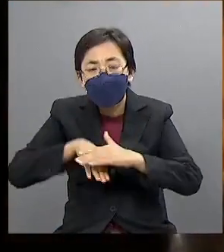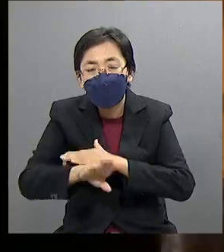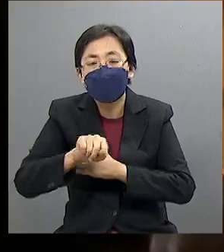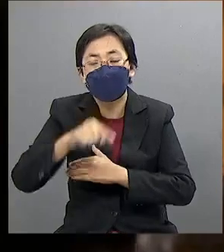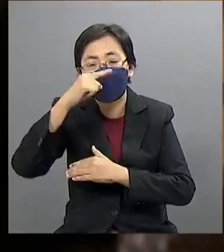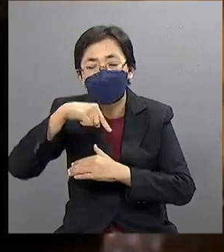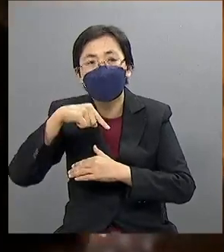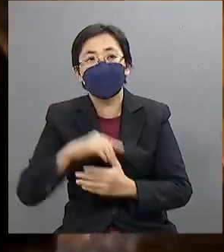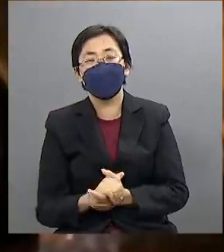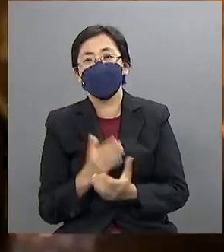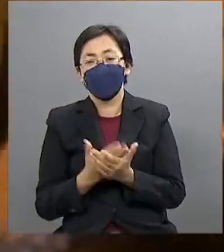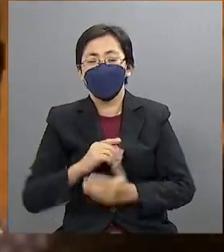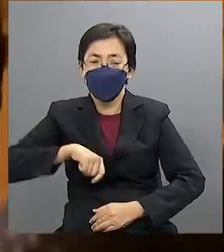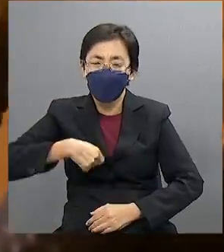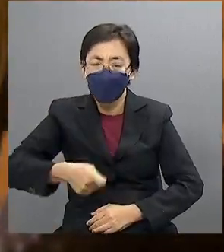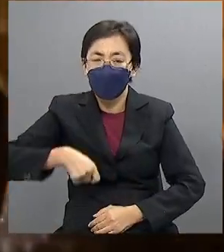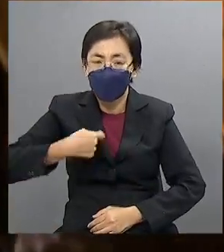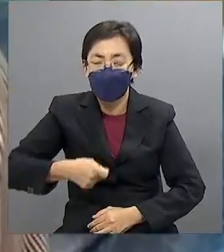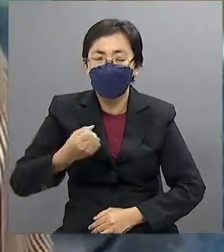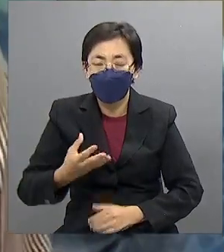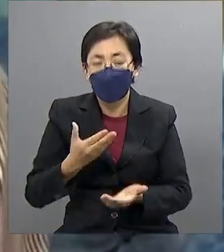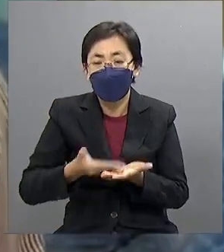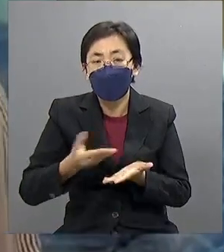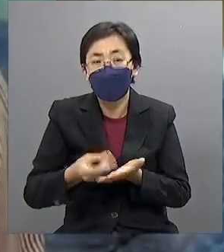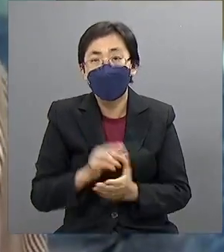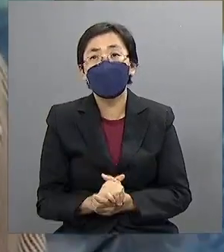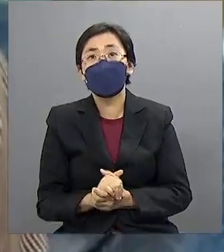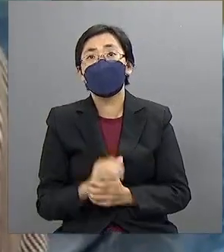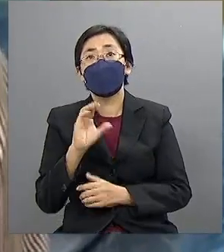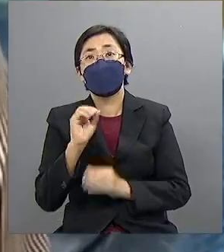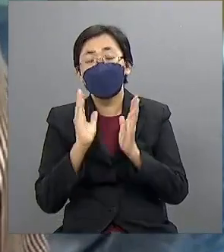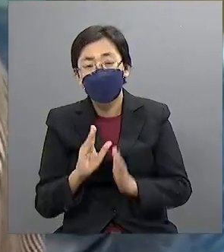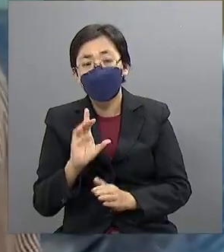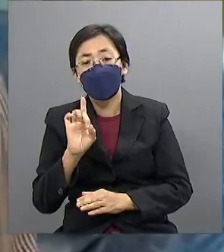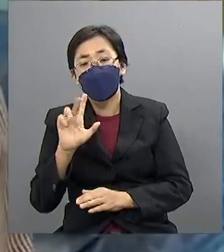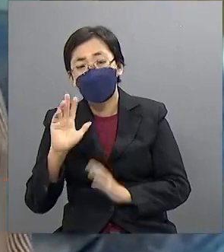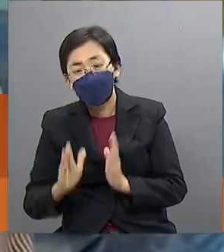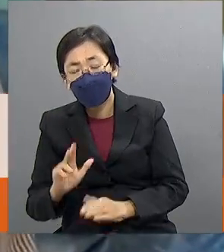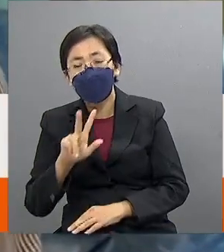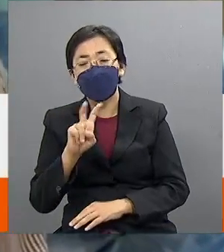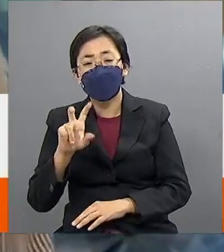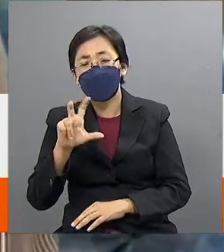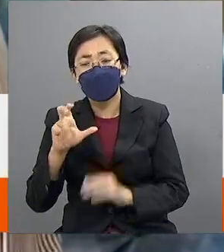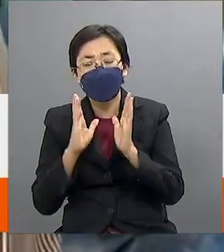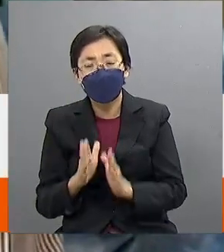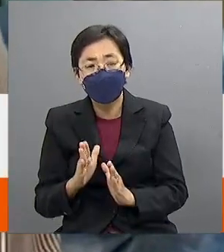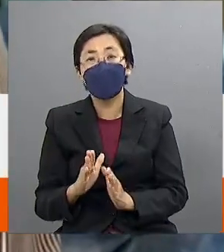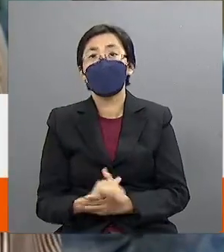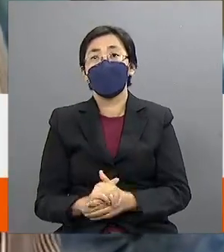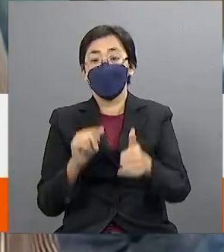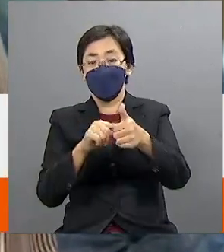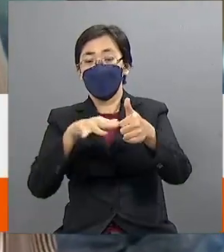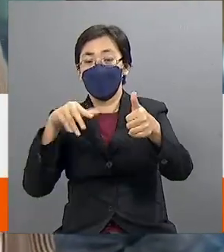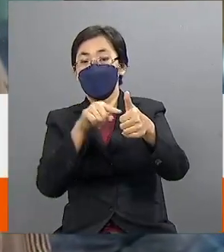ก็มีใครจะใหญ่สูงมากครับและรายงานเป็น 50คนร้อยคน 2-3ร้อยคนที่เข้ามาเนี่ยผมว่าคนนำพานะครับคนนำพา